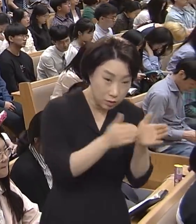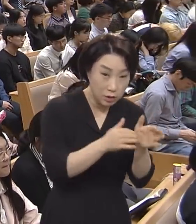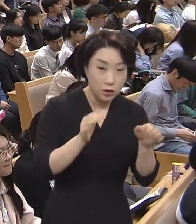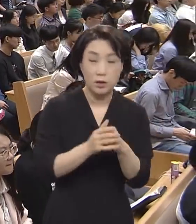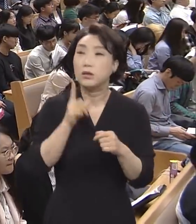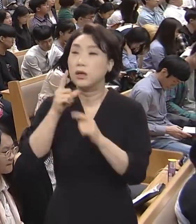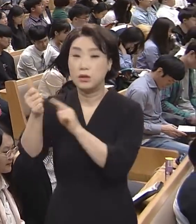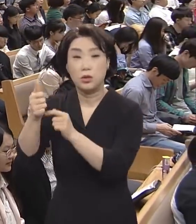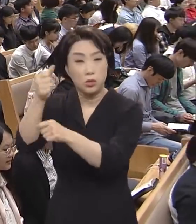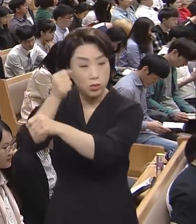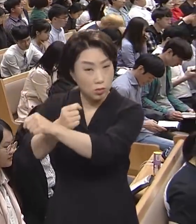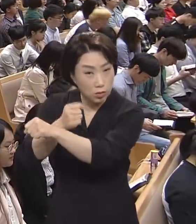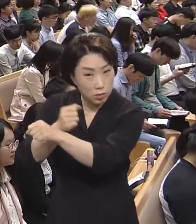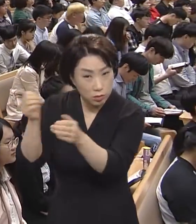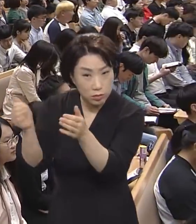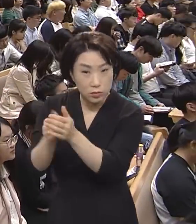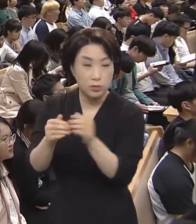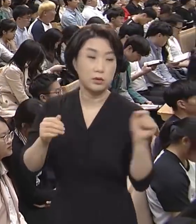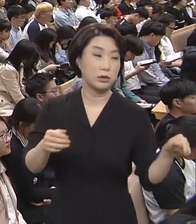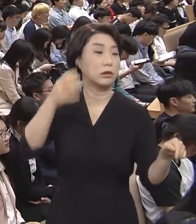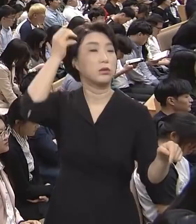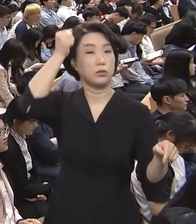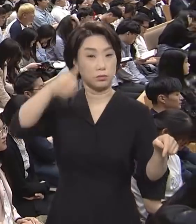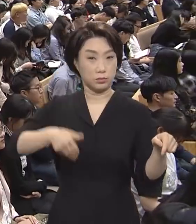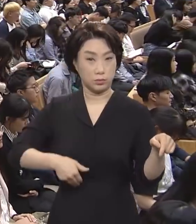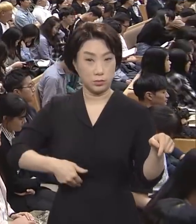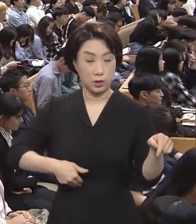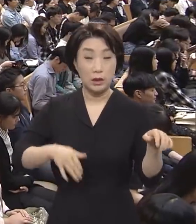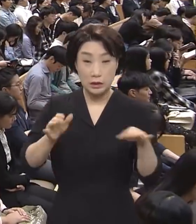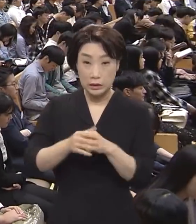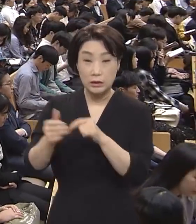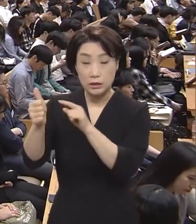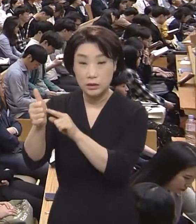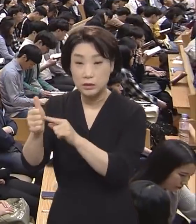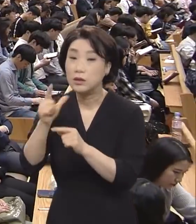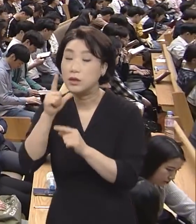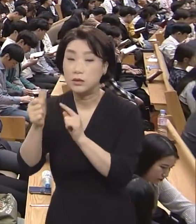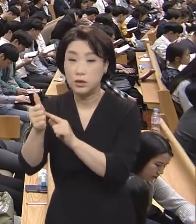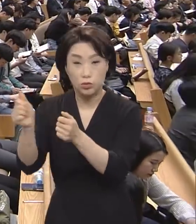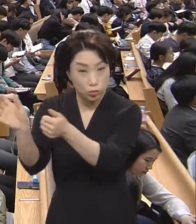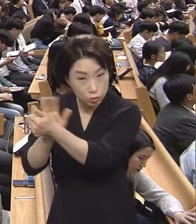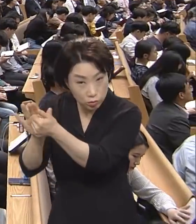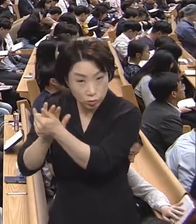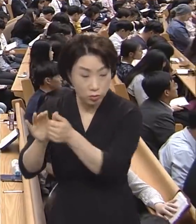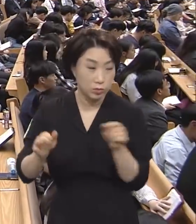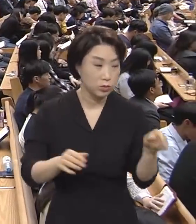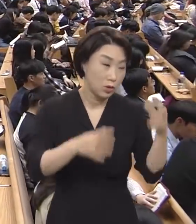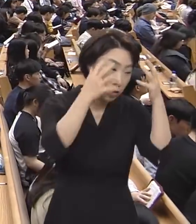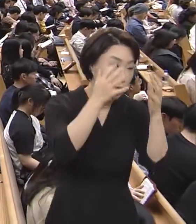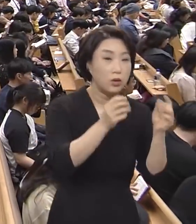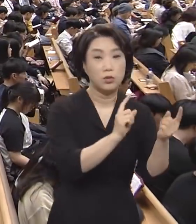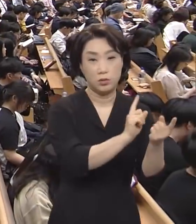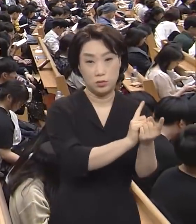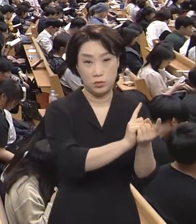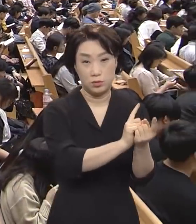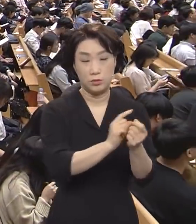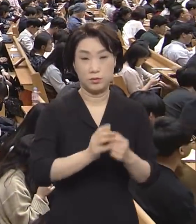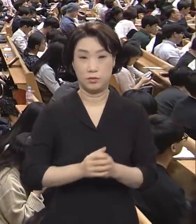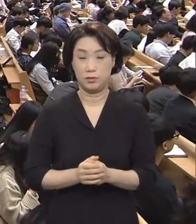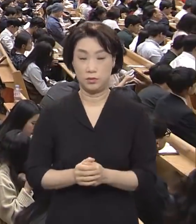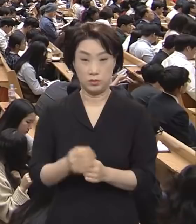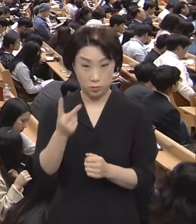나사로는 고난을 받았으니 이것을 기억하라 이제 저는 여기서 위로를 받고 너는 고민을 받느니라